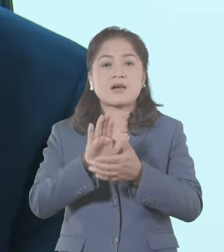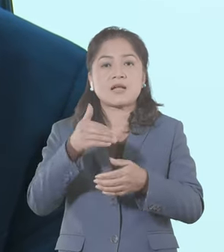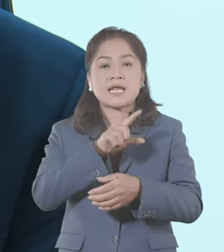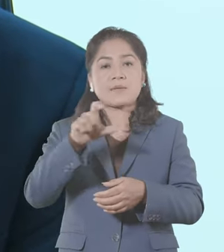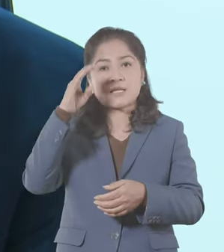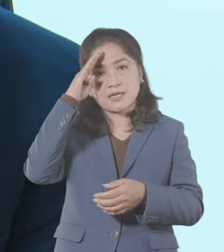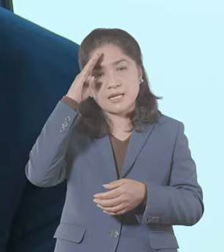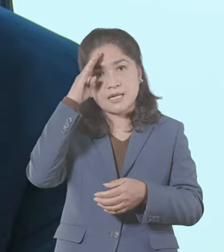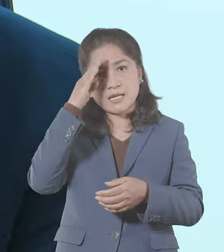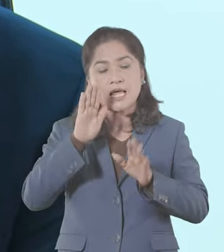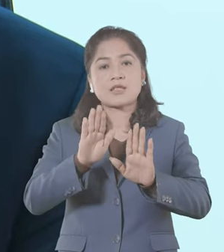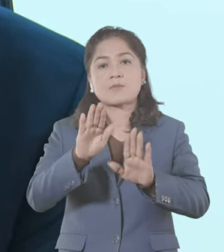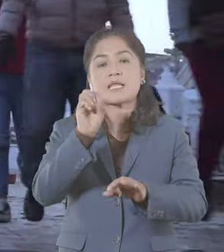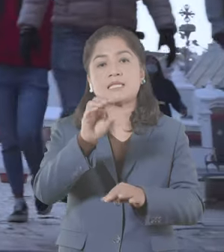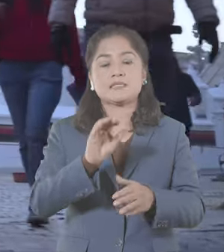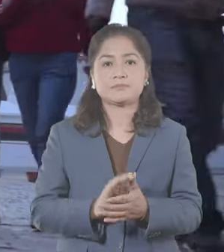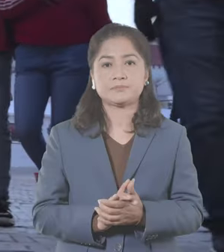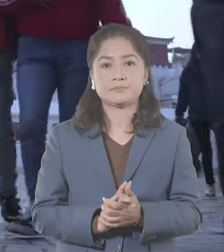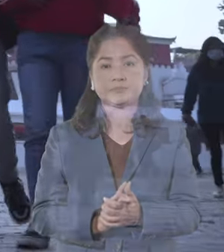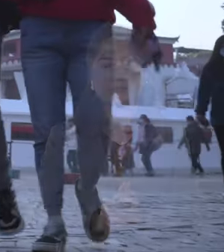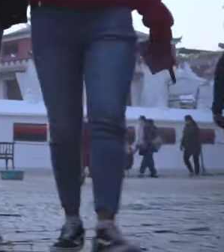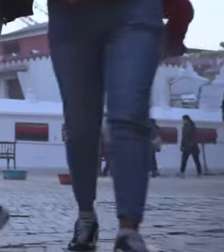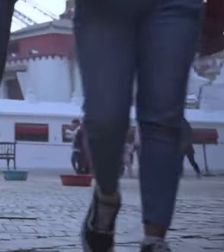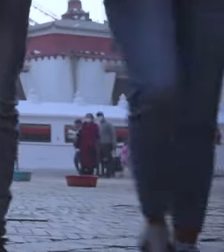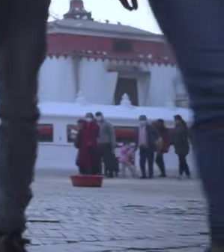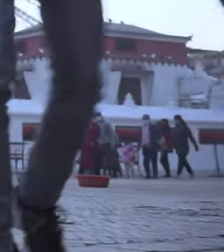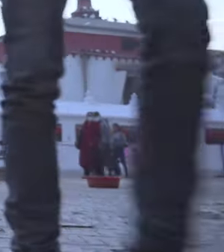सबै साझेदारहरूप्रति नेपाल सरकार